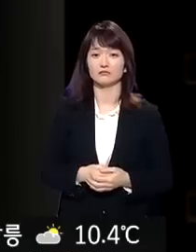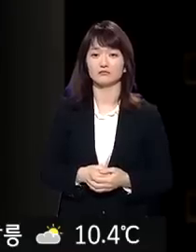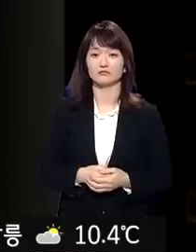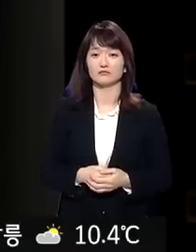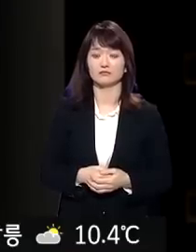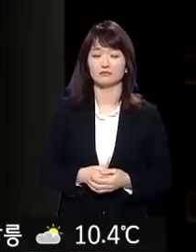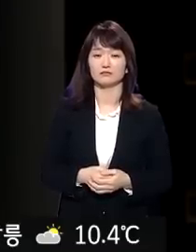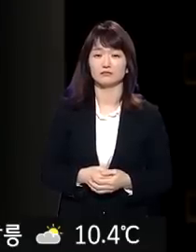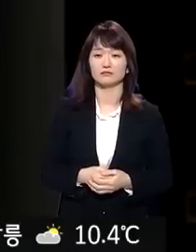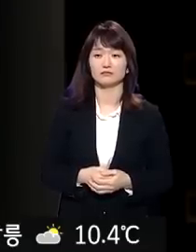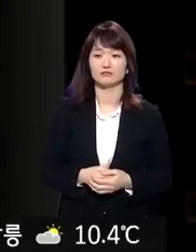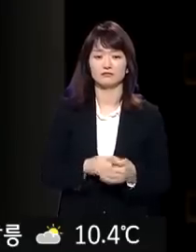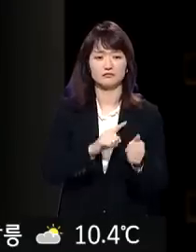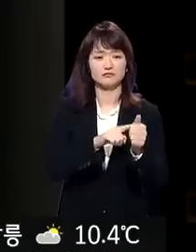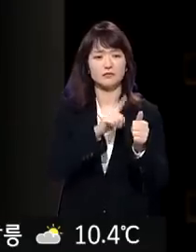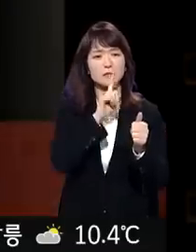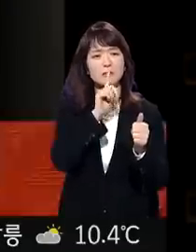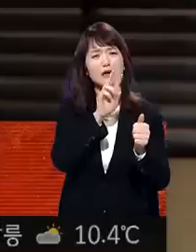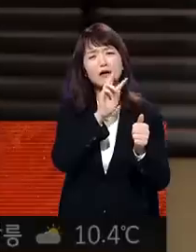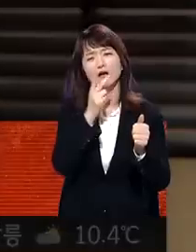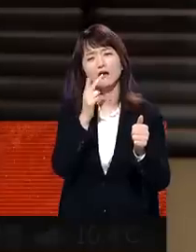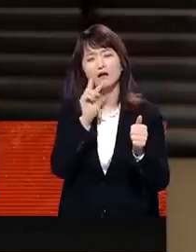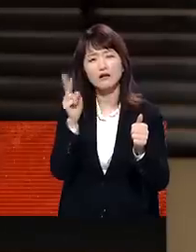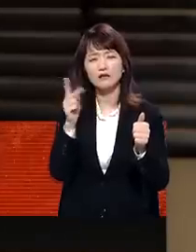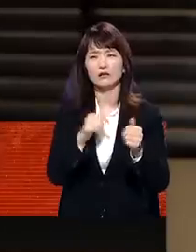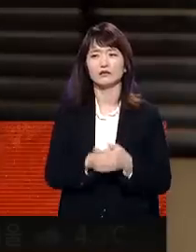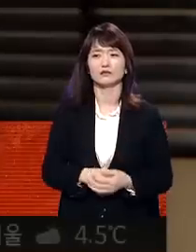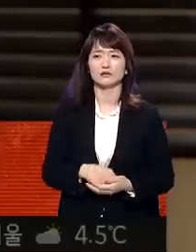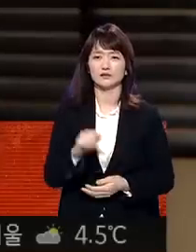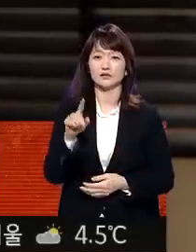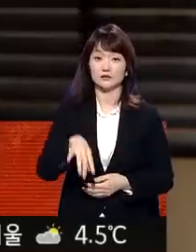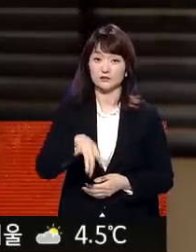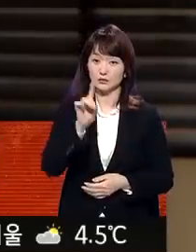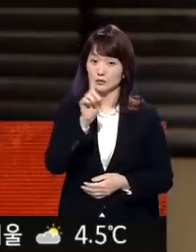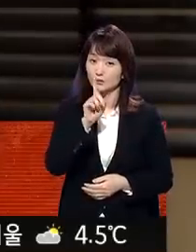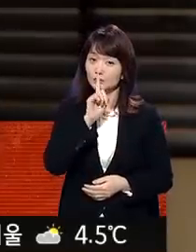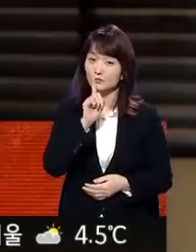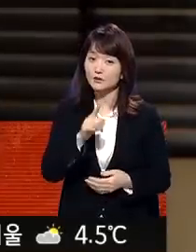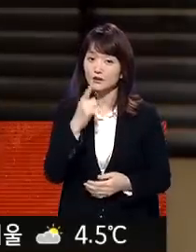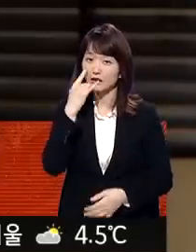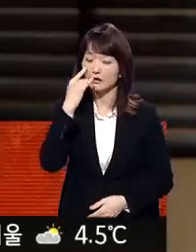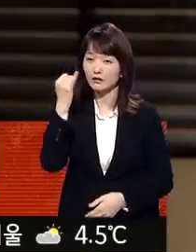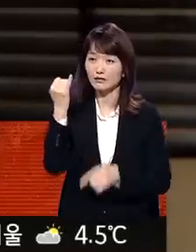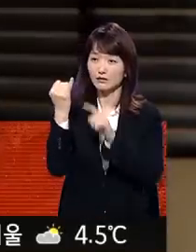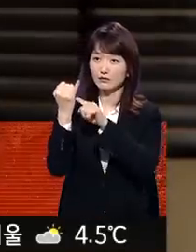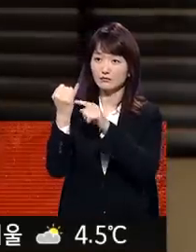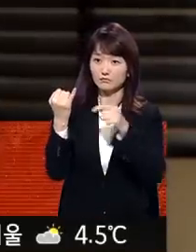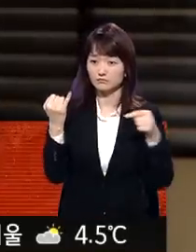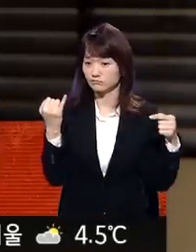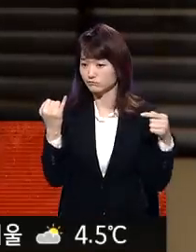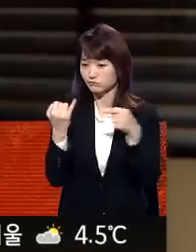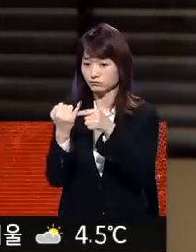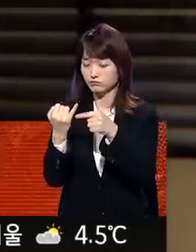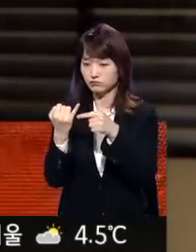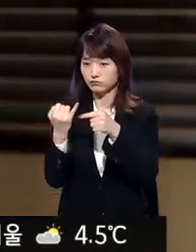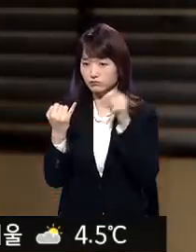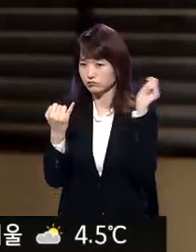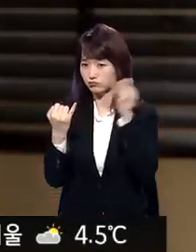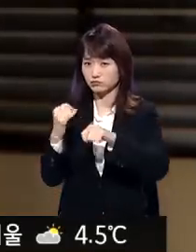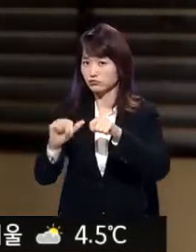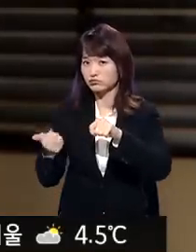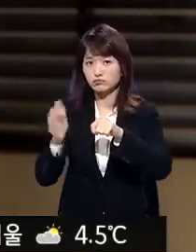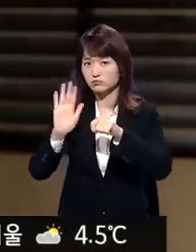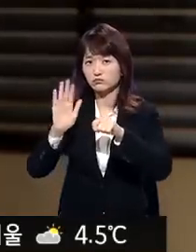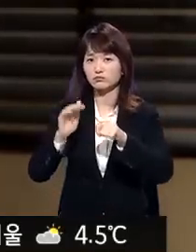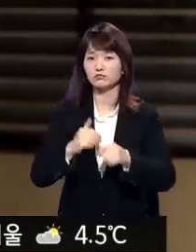네, 횡설수설 했다고 보면 될 것 같아요. 처음에는 어떻게 얘기했냐면 어머니 죽이지 않았다 뭐 이렇게 얘기를